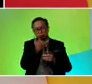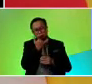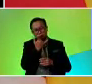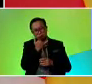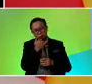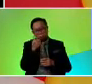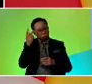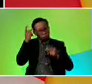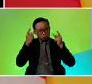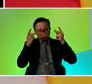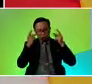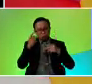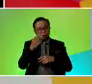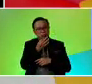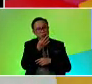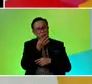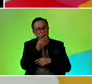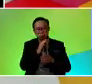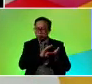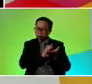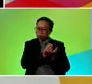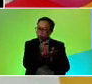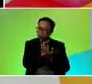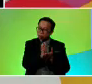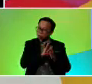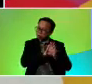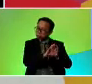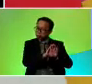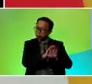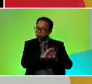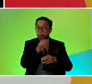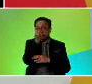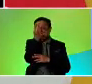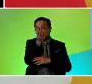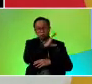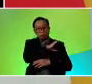saya akan menolak tawaran gaji itu dan akan melakukan kepada pihak yang berkuasa